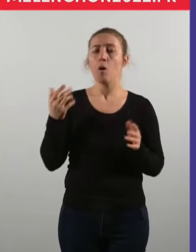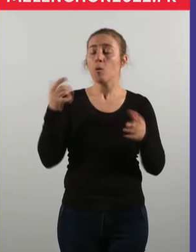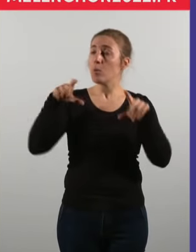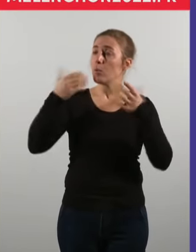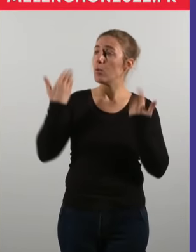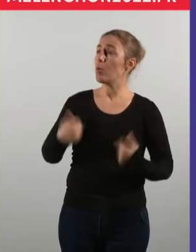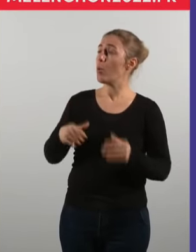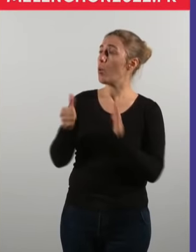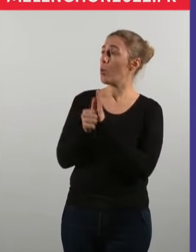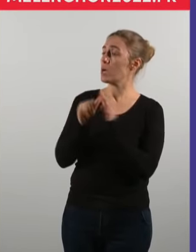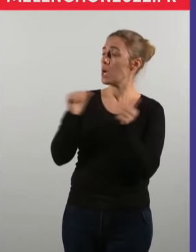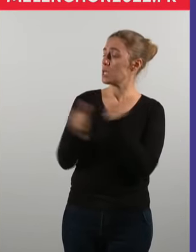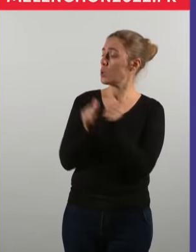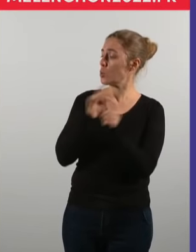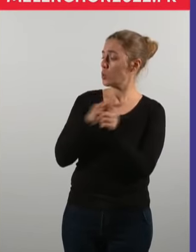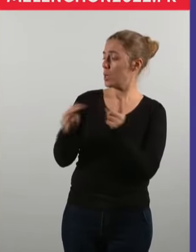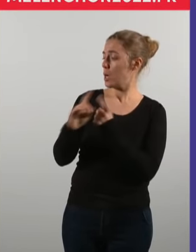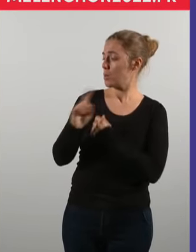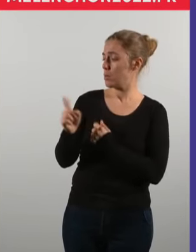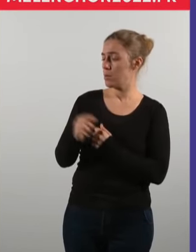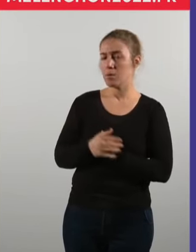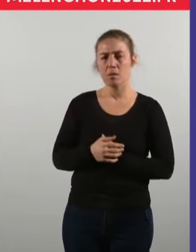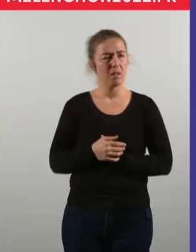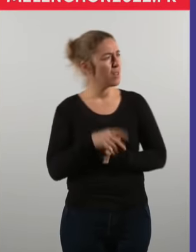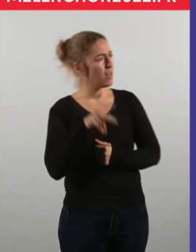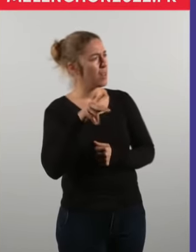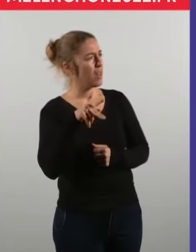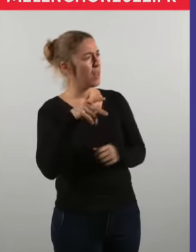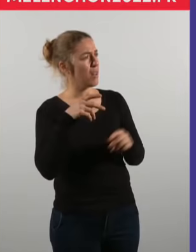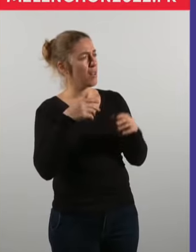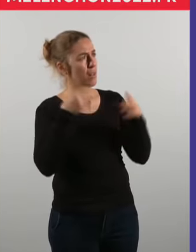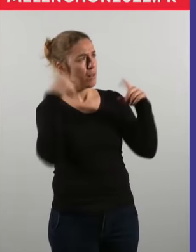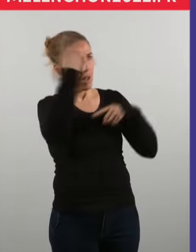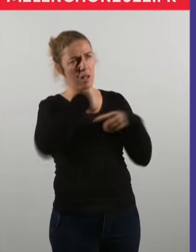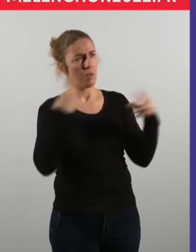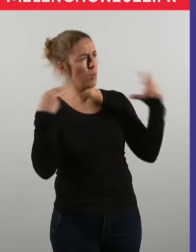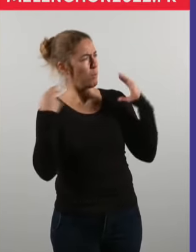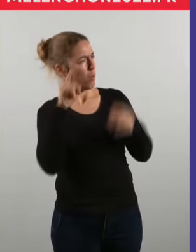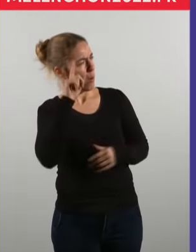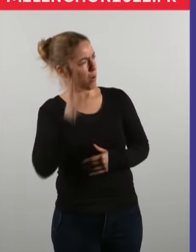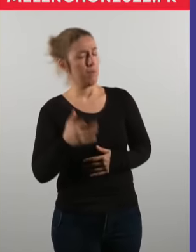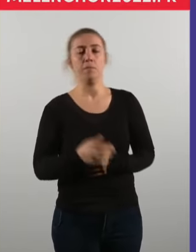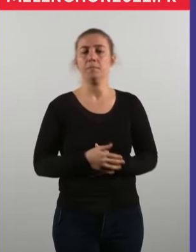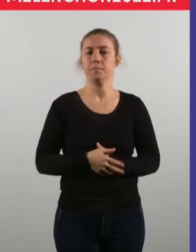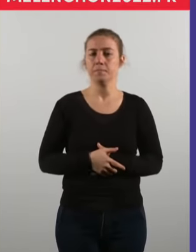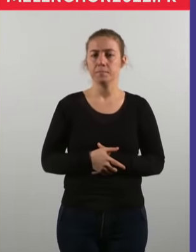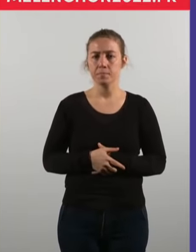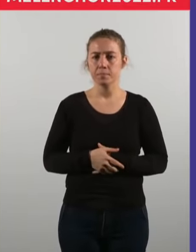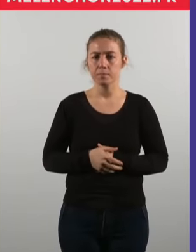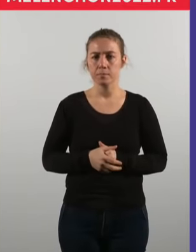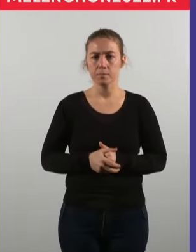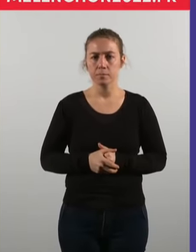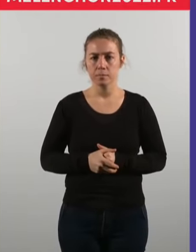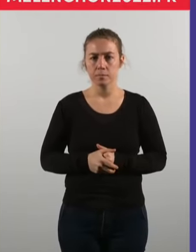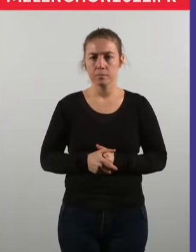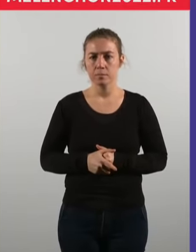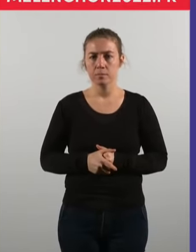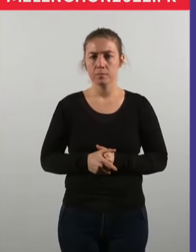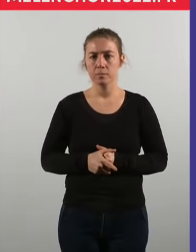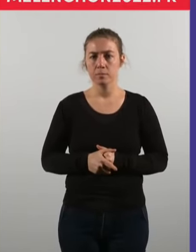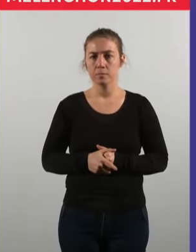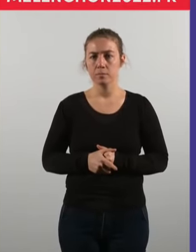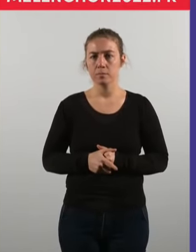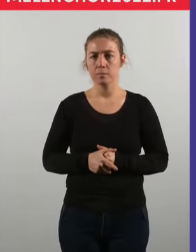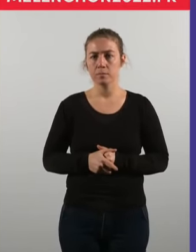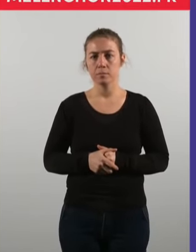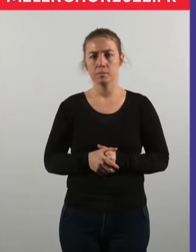sociale. Bruno Bonnel, je me dis putain, pourquoi ils mettent cette tête de con. On n'entendait pas souvent parler des métiers de tiers de vie. Ça sera encore long, mais on parle quand même de